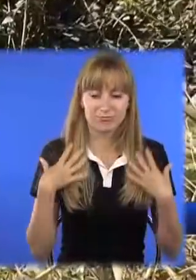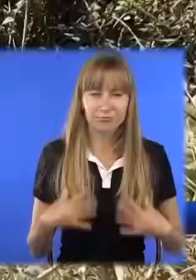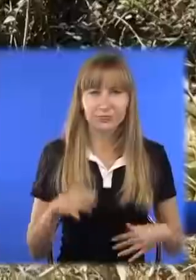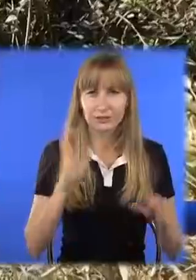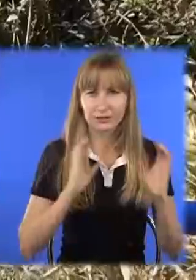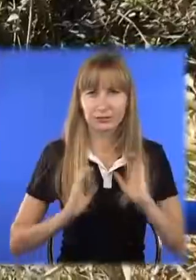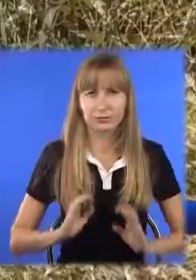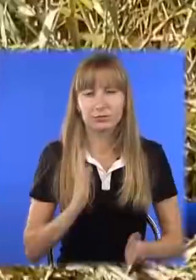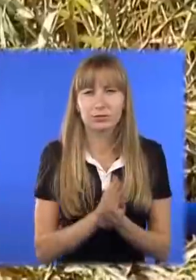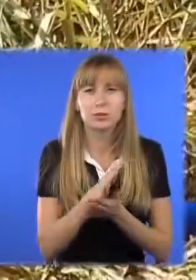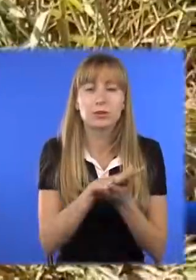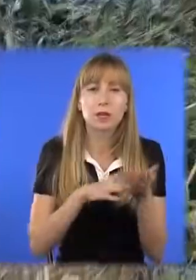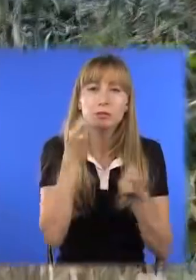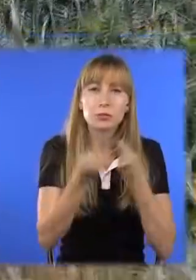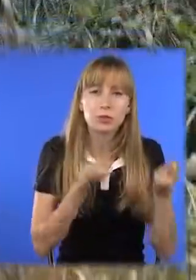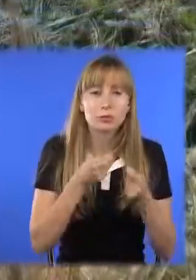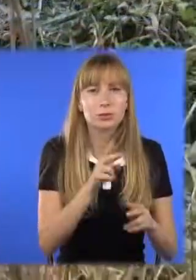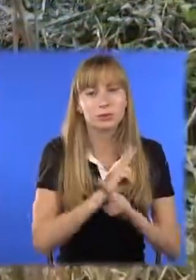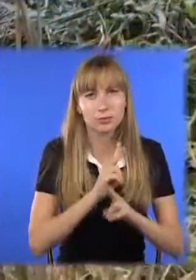встановлюватимуть правоохоронці.